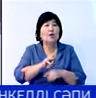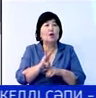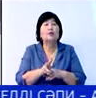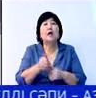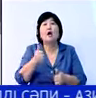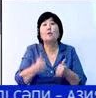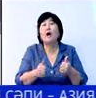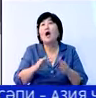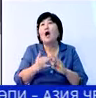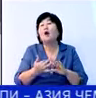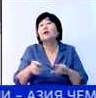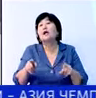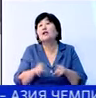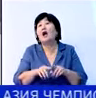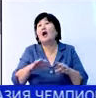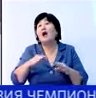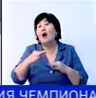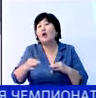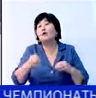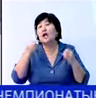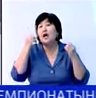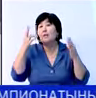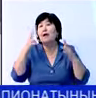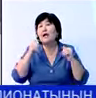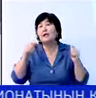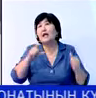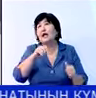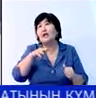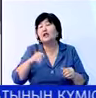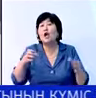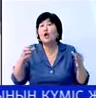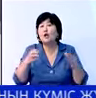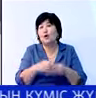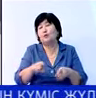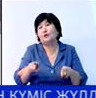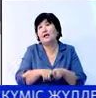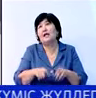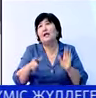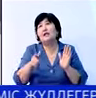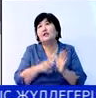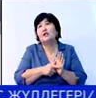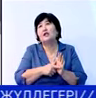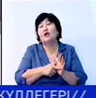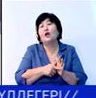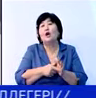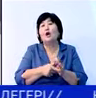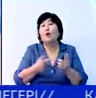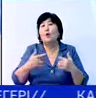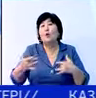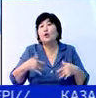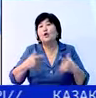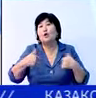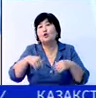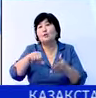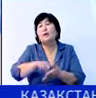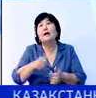байқауда аудандық және ауылдық мәдениет үйлерінен этнорок жанры бойынша жеті өнер ұжымы бақ сынасты.